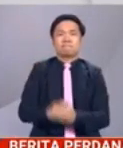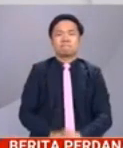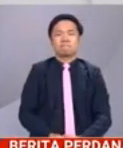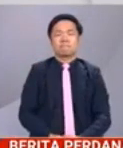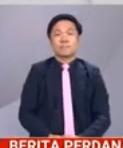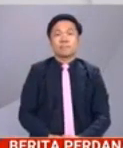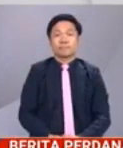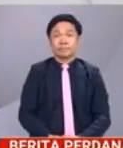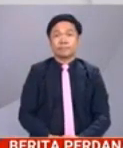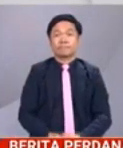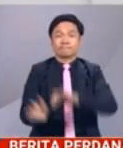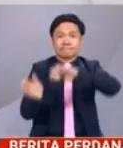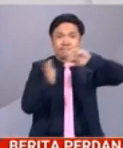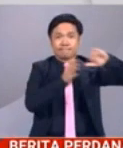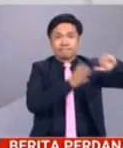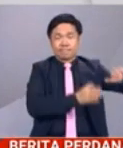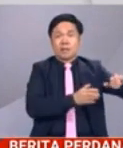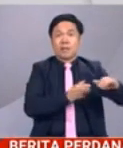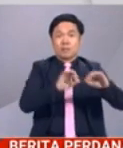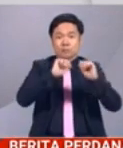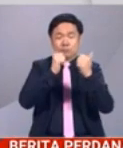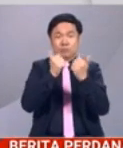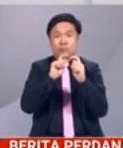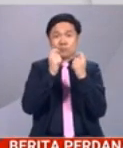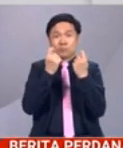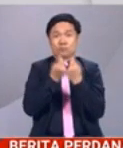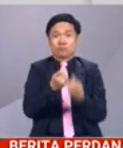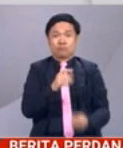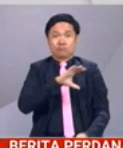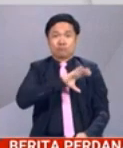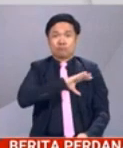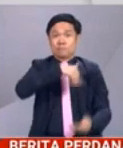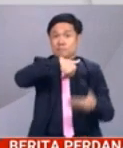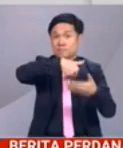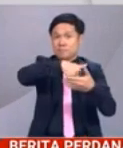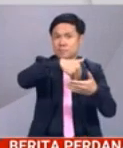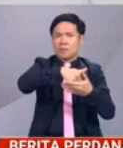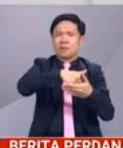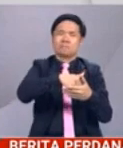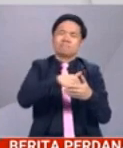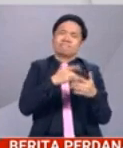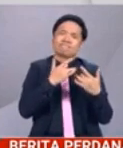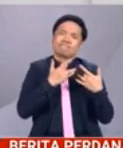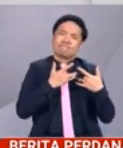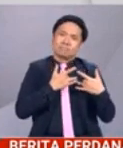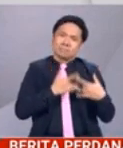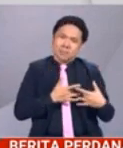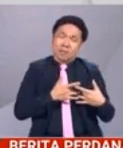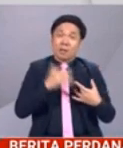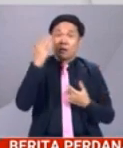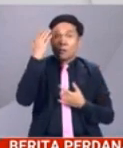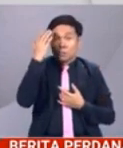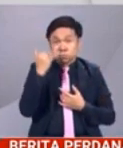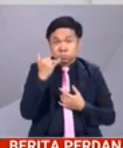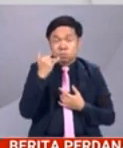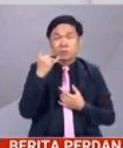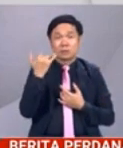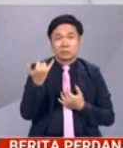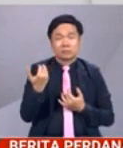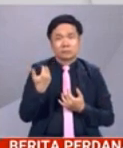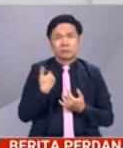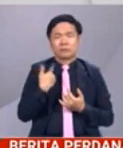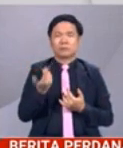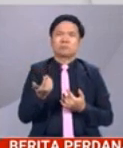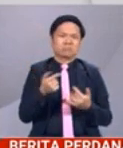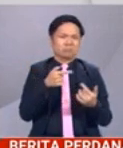Hai sementara itu Persatuan bola sepak bolis diraja Malaysia video MV kecewa apabila terdapat segelintir PH terus menaikkan